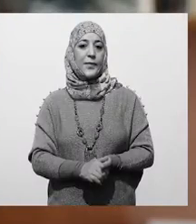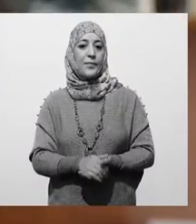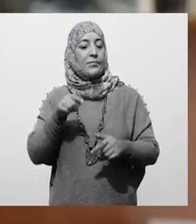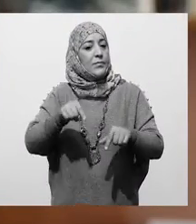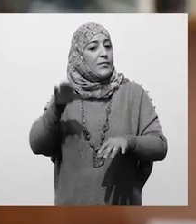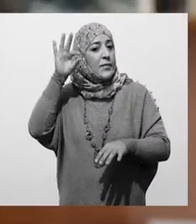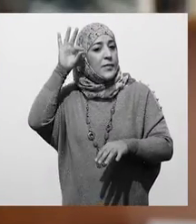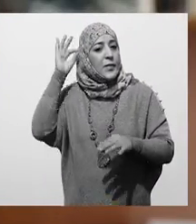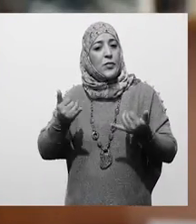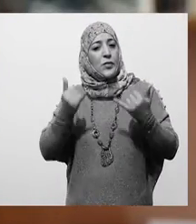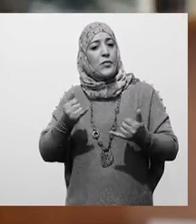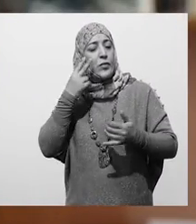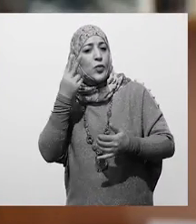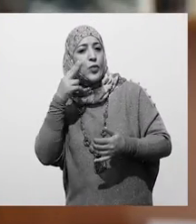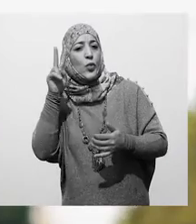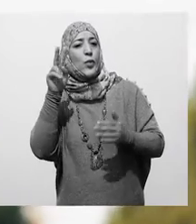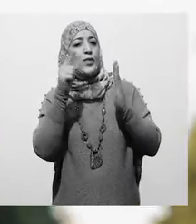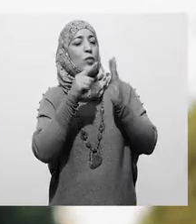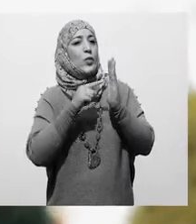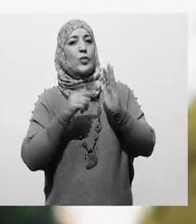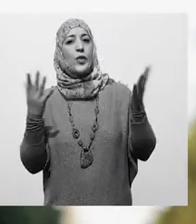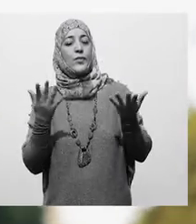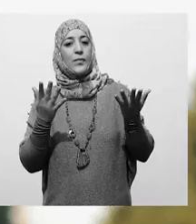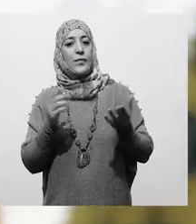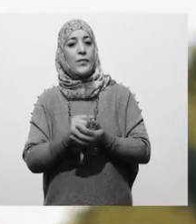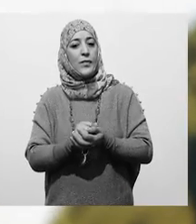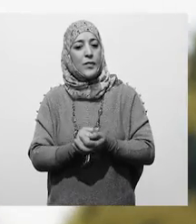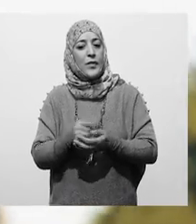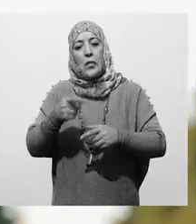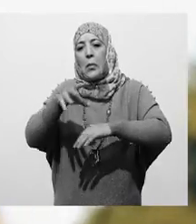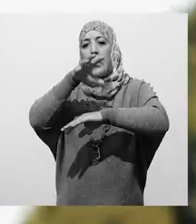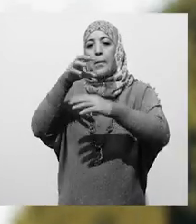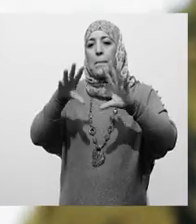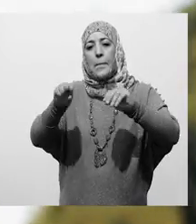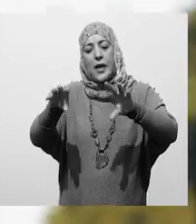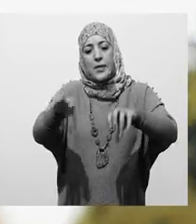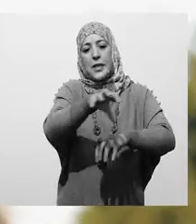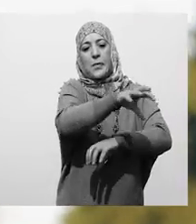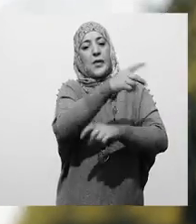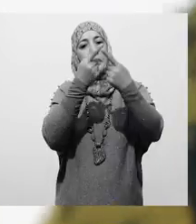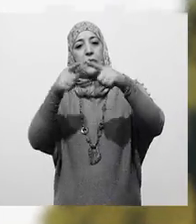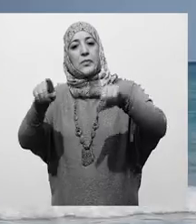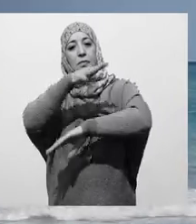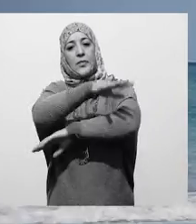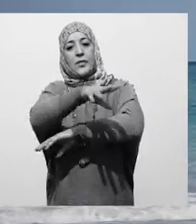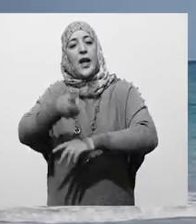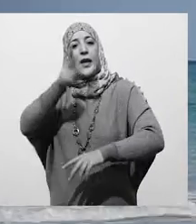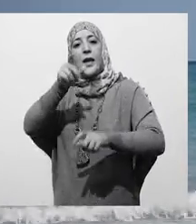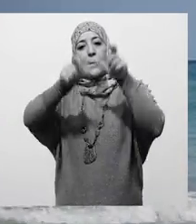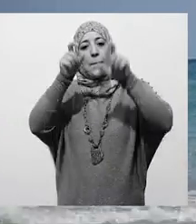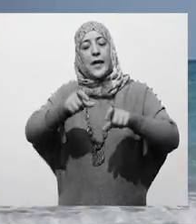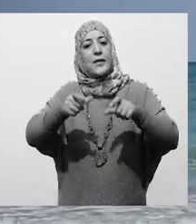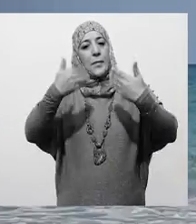En Tunisie aujourd'hui, qu'on a constaté,'est que, qu'ils soient des zones urbaines, périurbaines ou rurales, la plupart des personnes